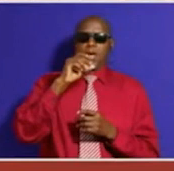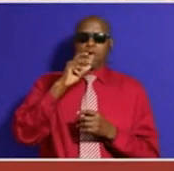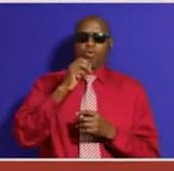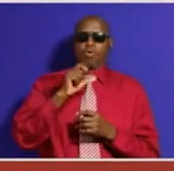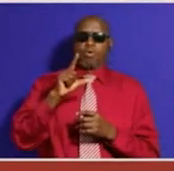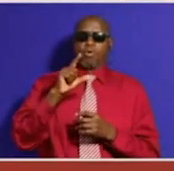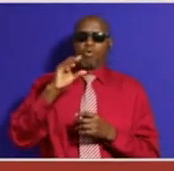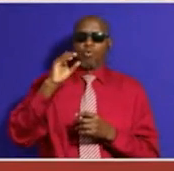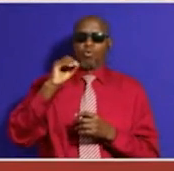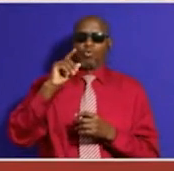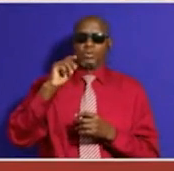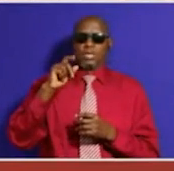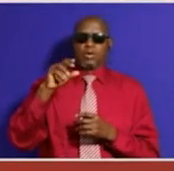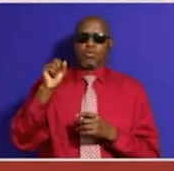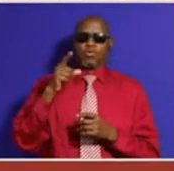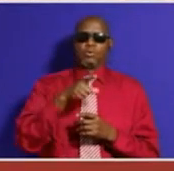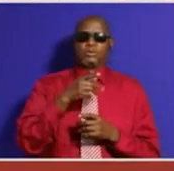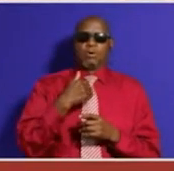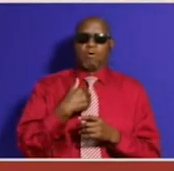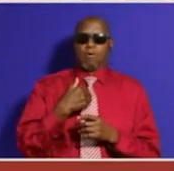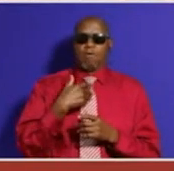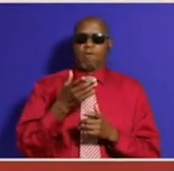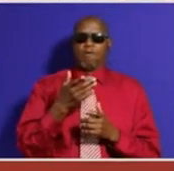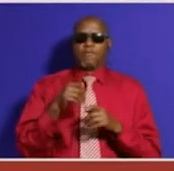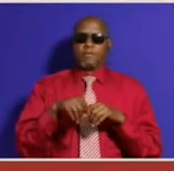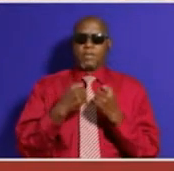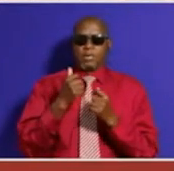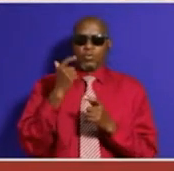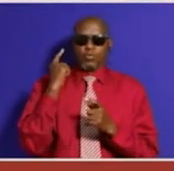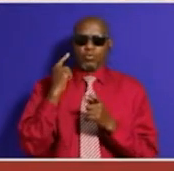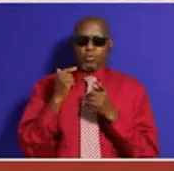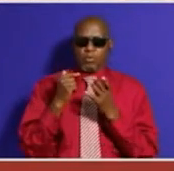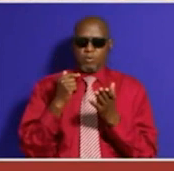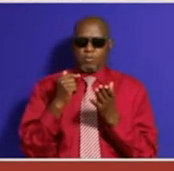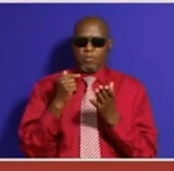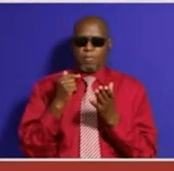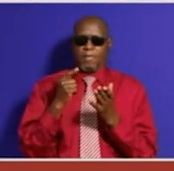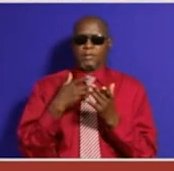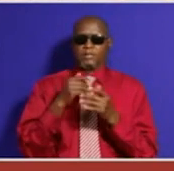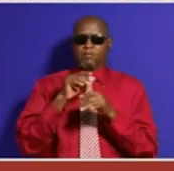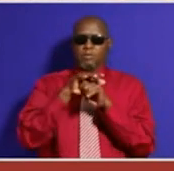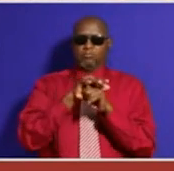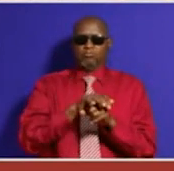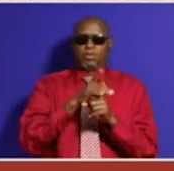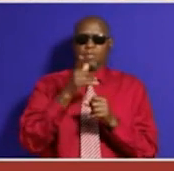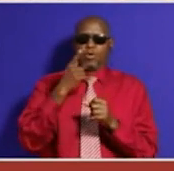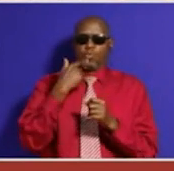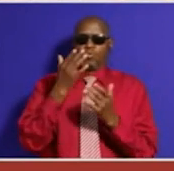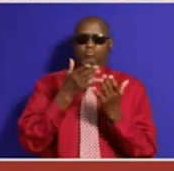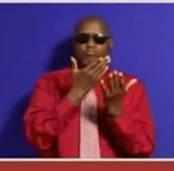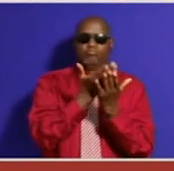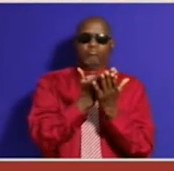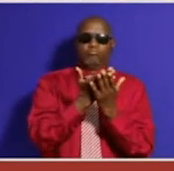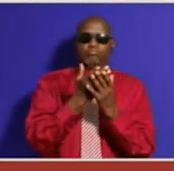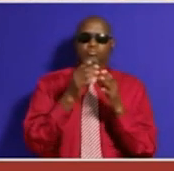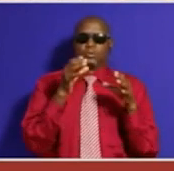Jaji Mkuu alikiuka kanuni na maadili ya mahakama katika uteuzi huo, na vile vile kuwabagua baadhi ya wale waliotuma maombi ya kuwa